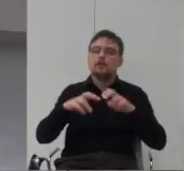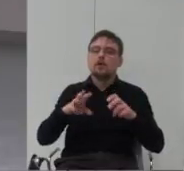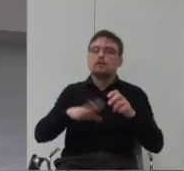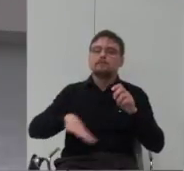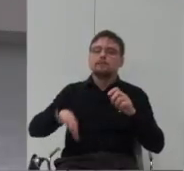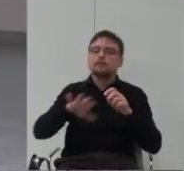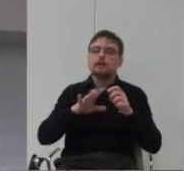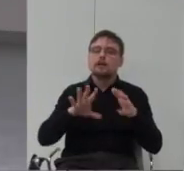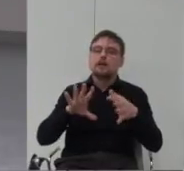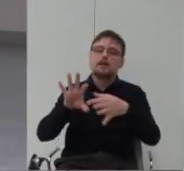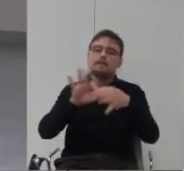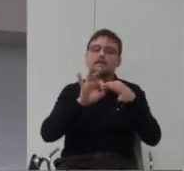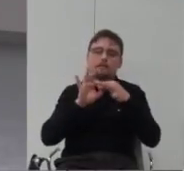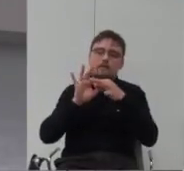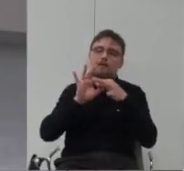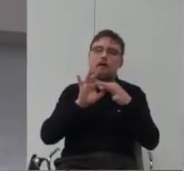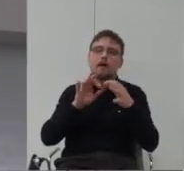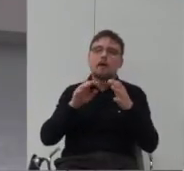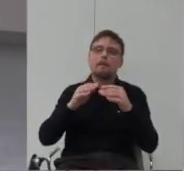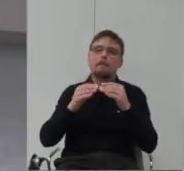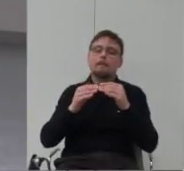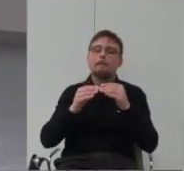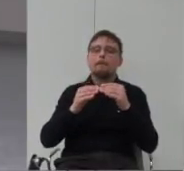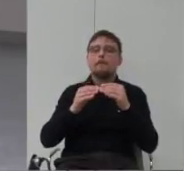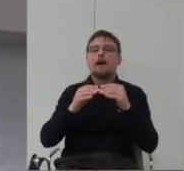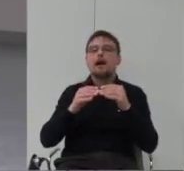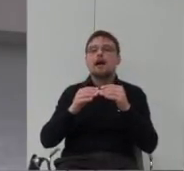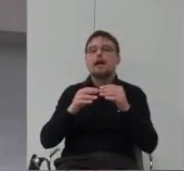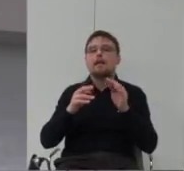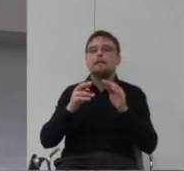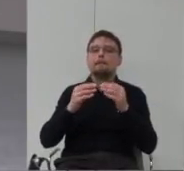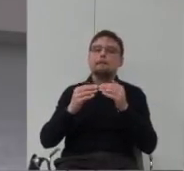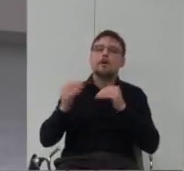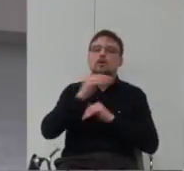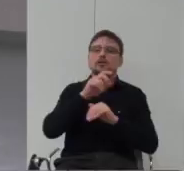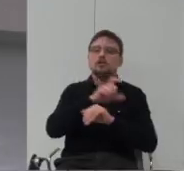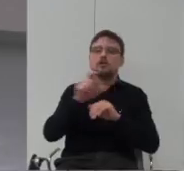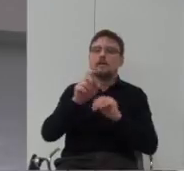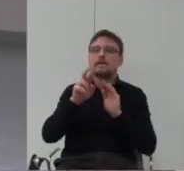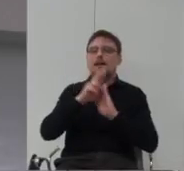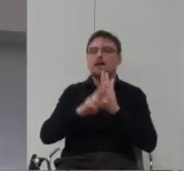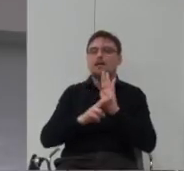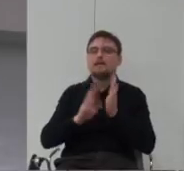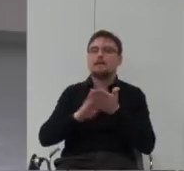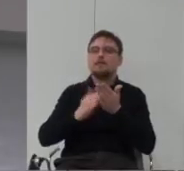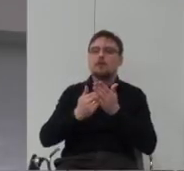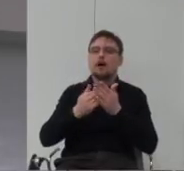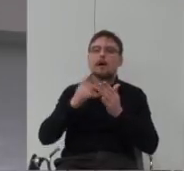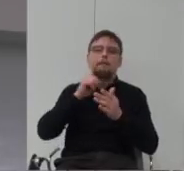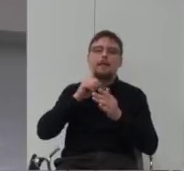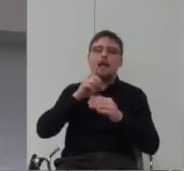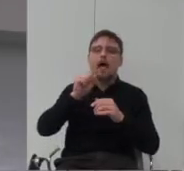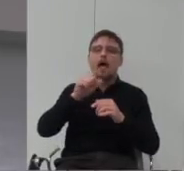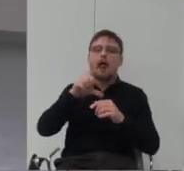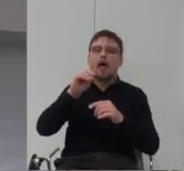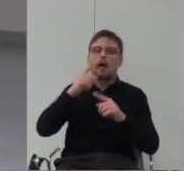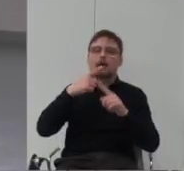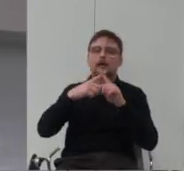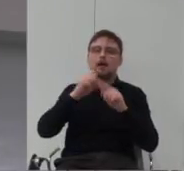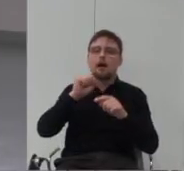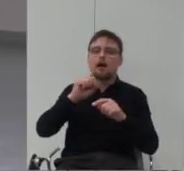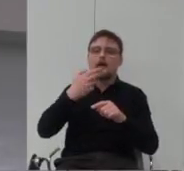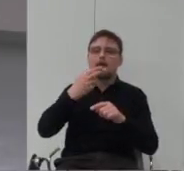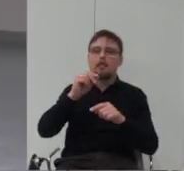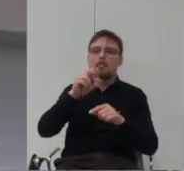po to, żeby w tę przestrzeń stworzyć nie tyle w sposób racjonalny, co nawiązujący do pewnych ponadczasowych reguł.